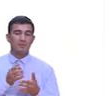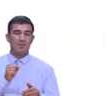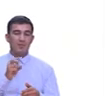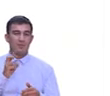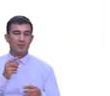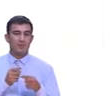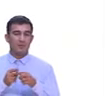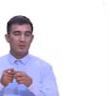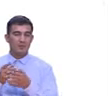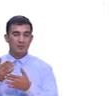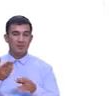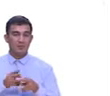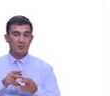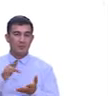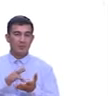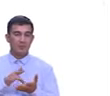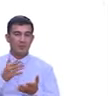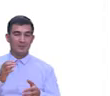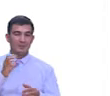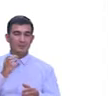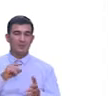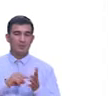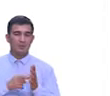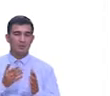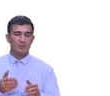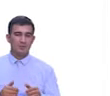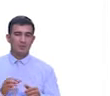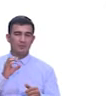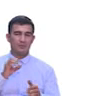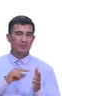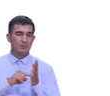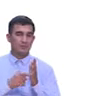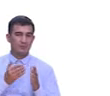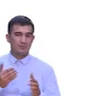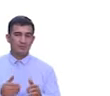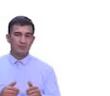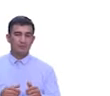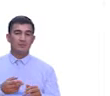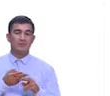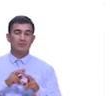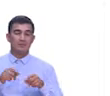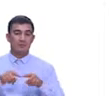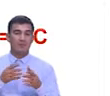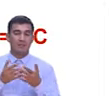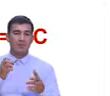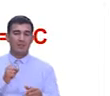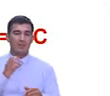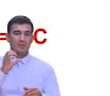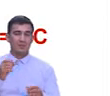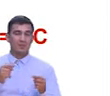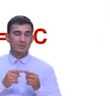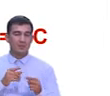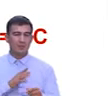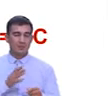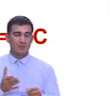AB kesmani o'rtasi C nuqta. C nuqtamiz, ya'ni bunda AC teng